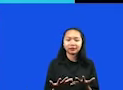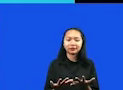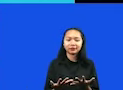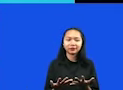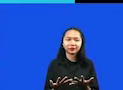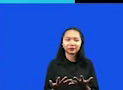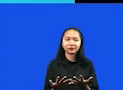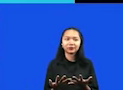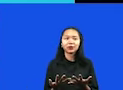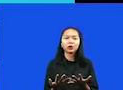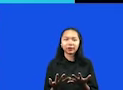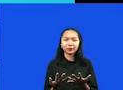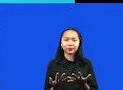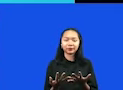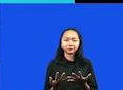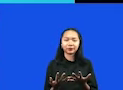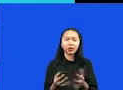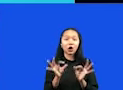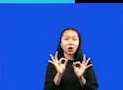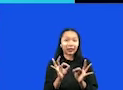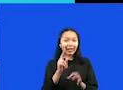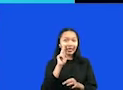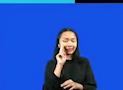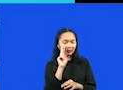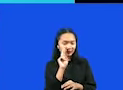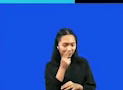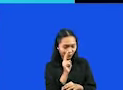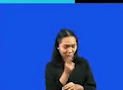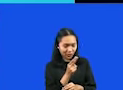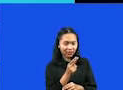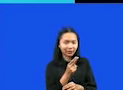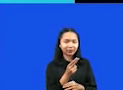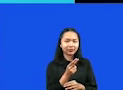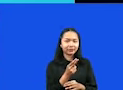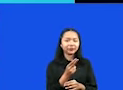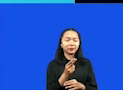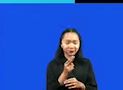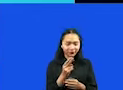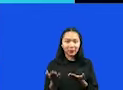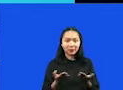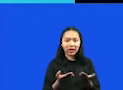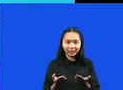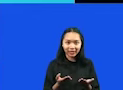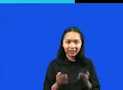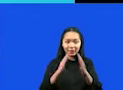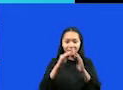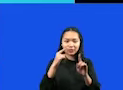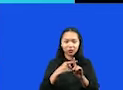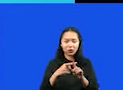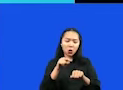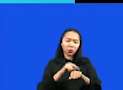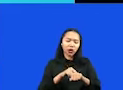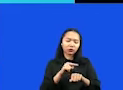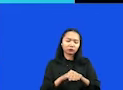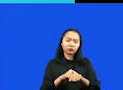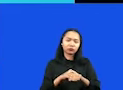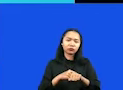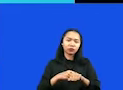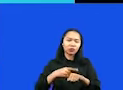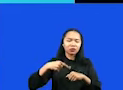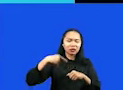Baik rekan-rekan para pelaku pastoral sekalian tidak terasa waktu itu cepat berlalu karena